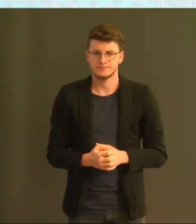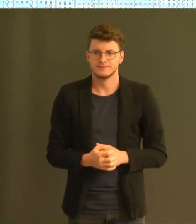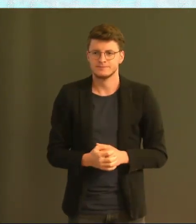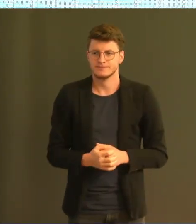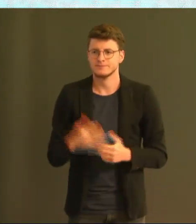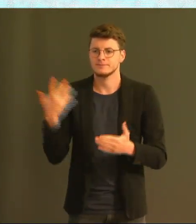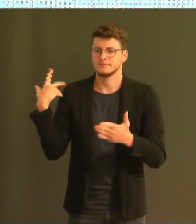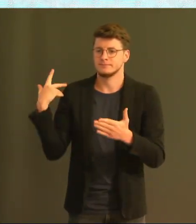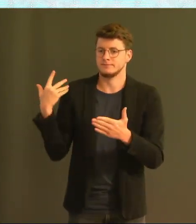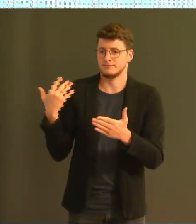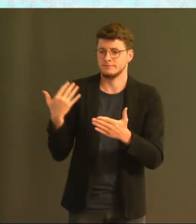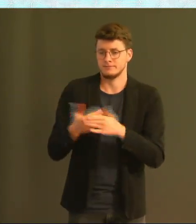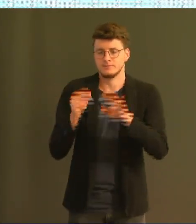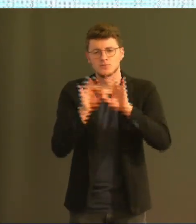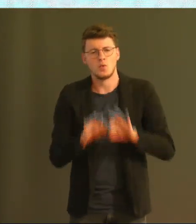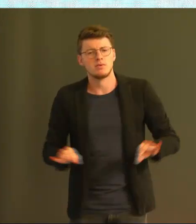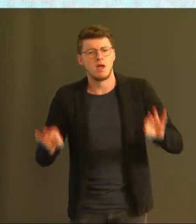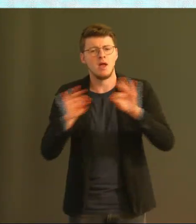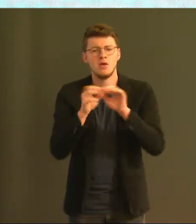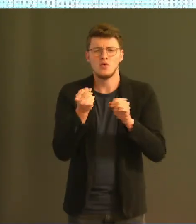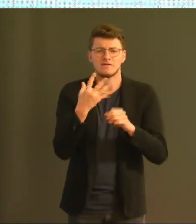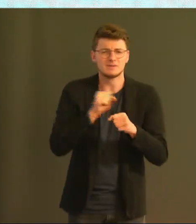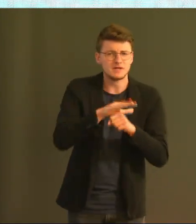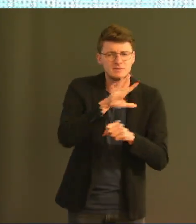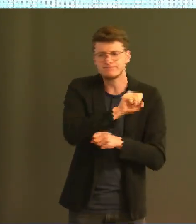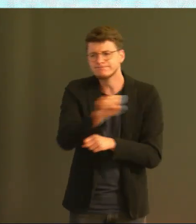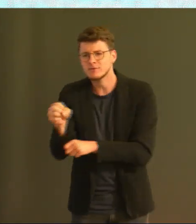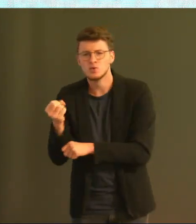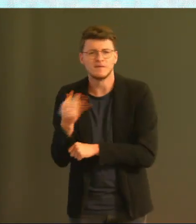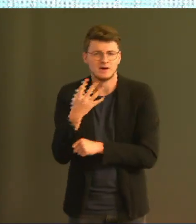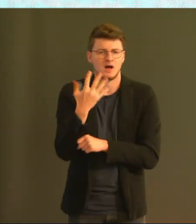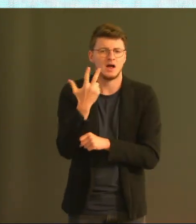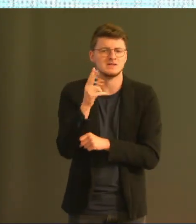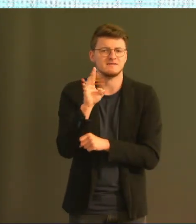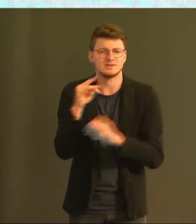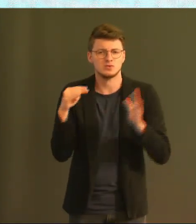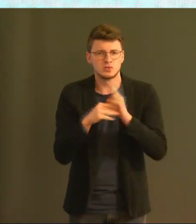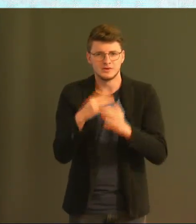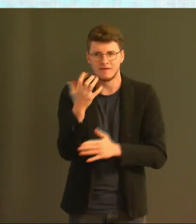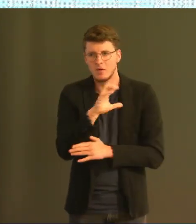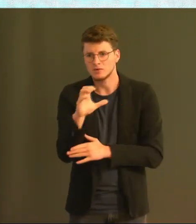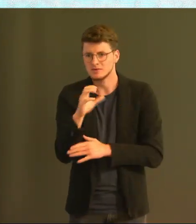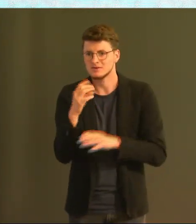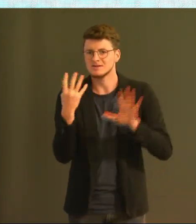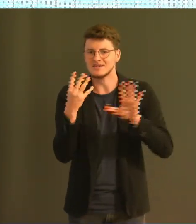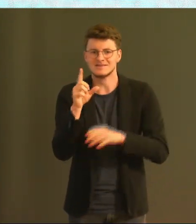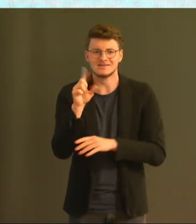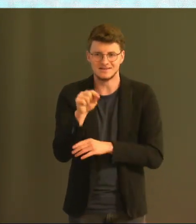veste début octobre verdict 2 f duct nikitine